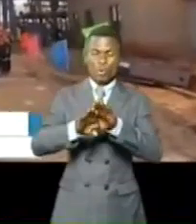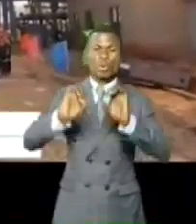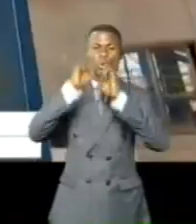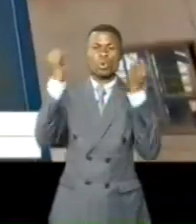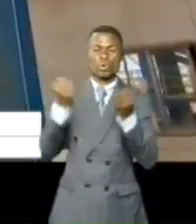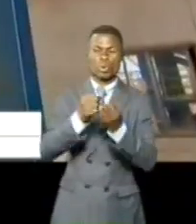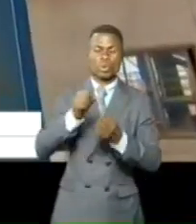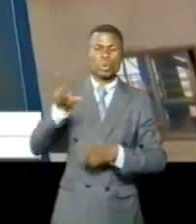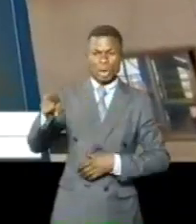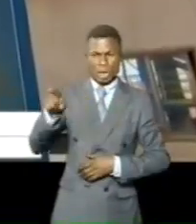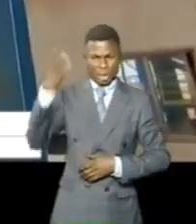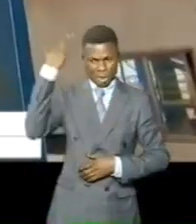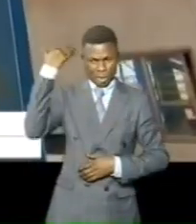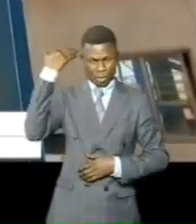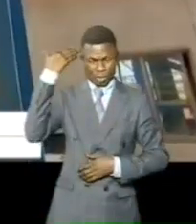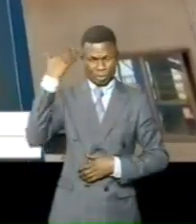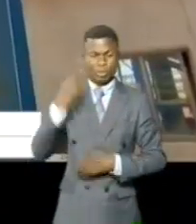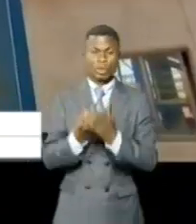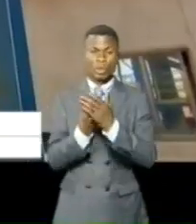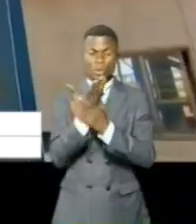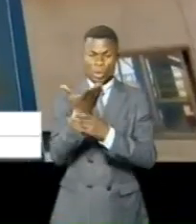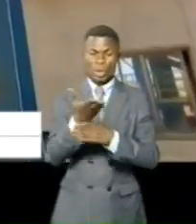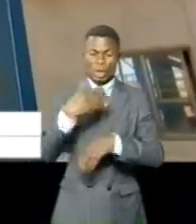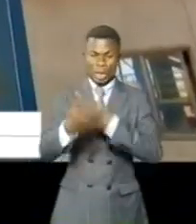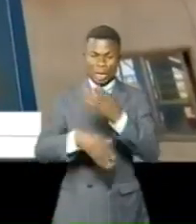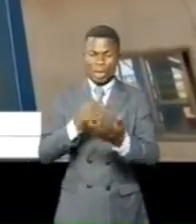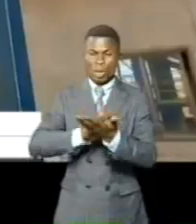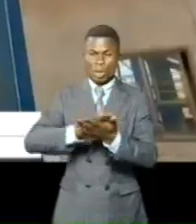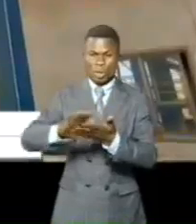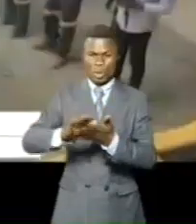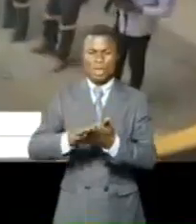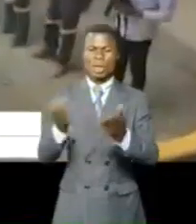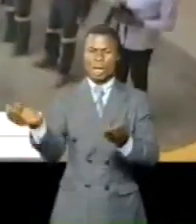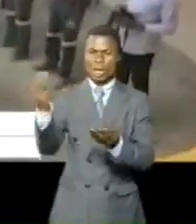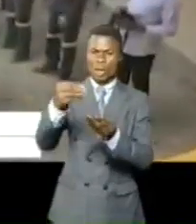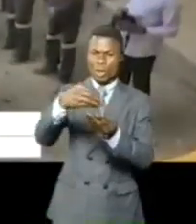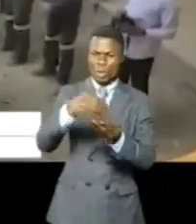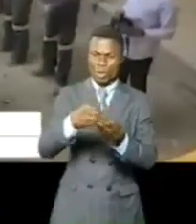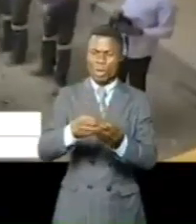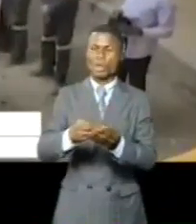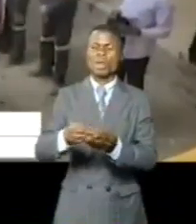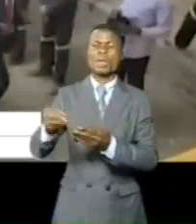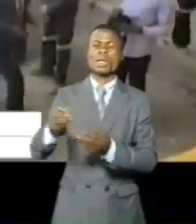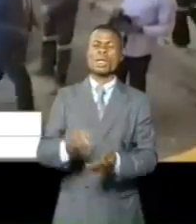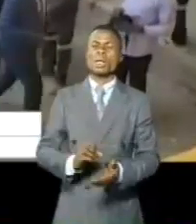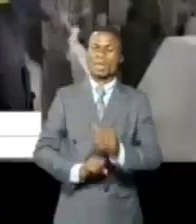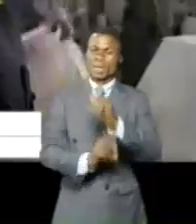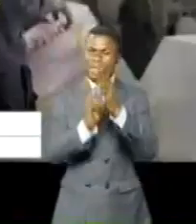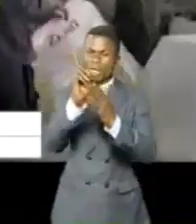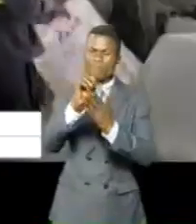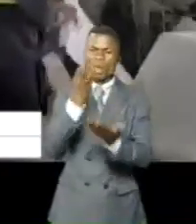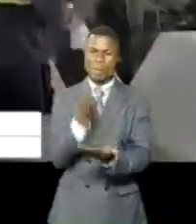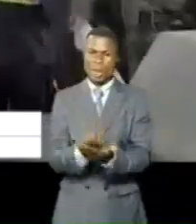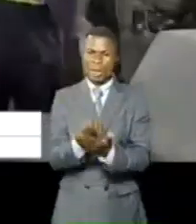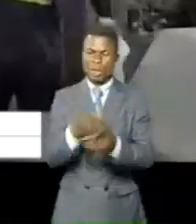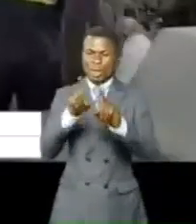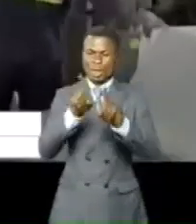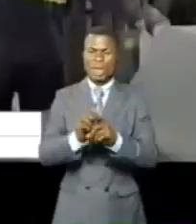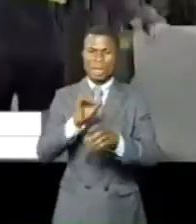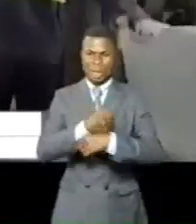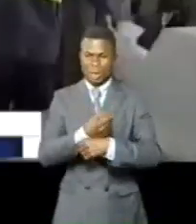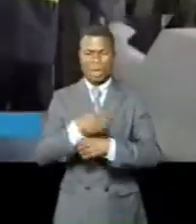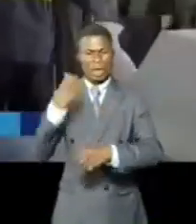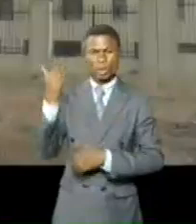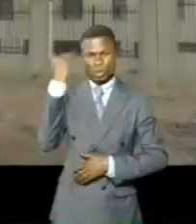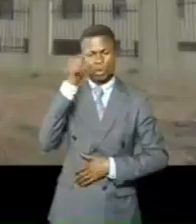de Louboudi. Cette production du ciment va contribuer à booster l'économie, mais également à créer